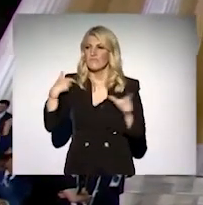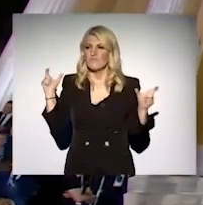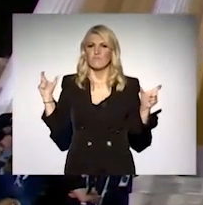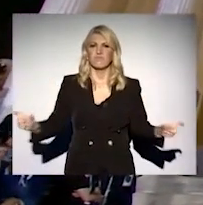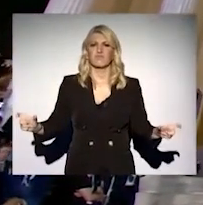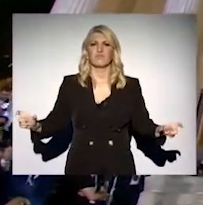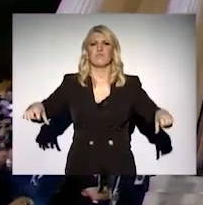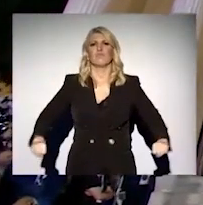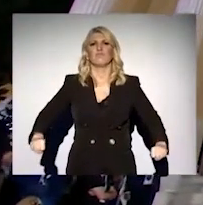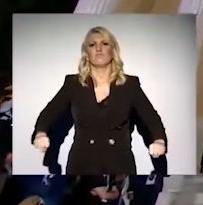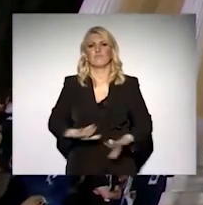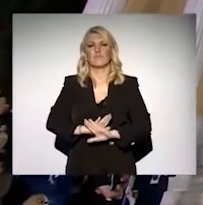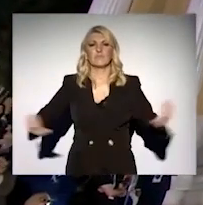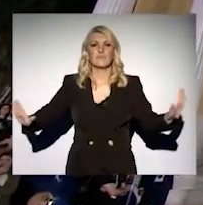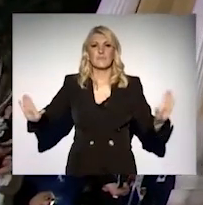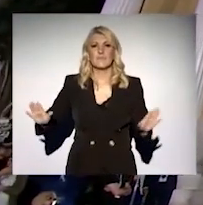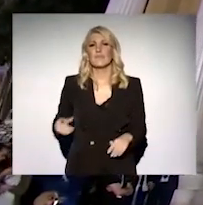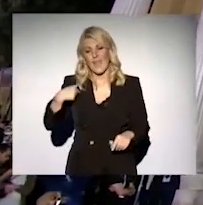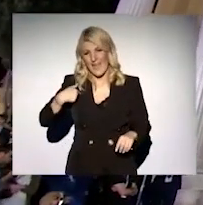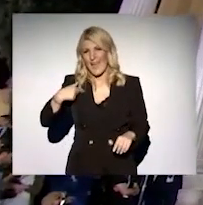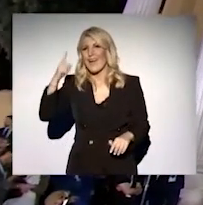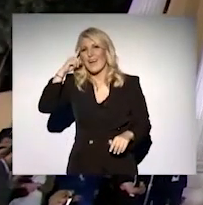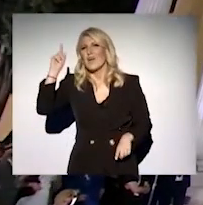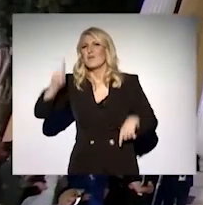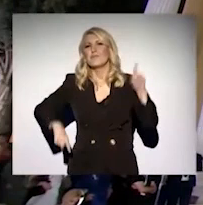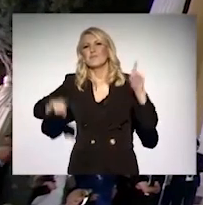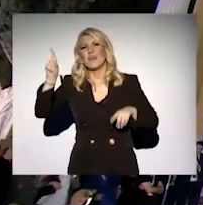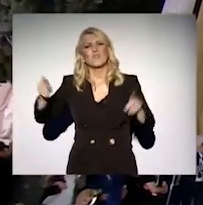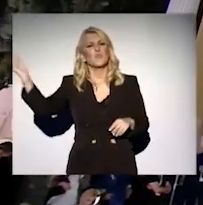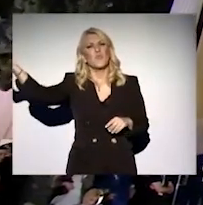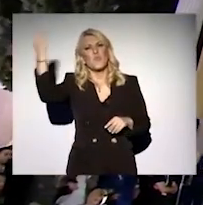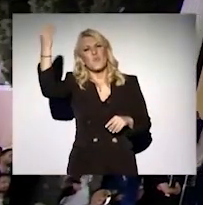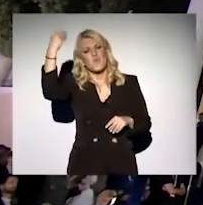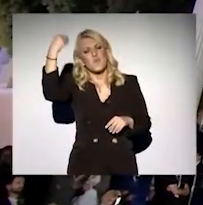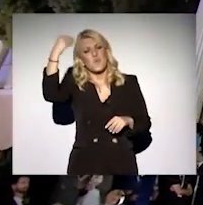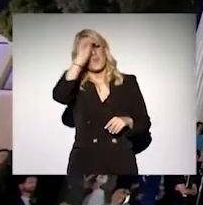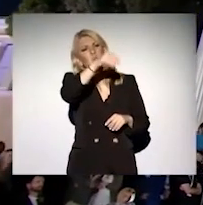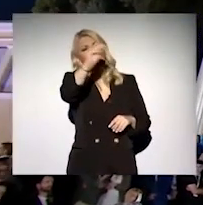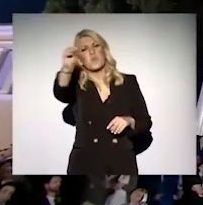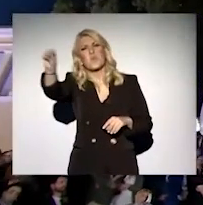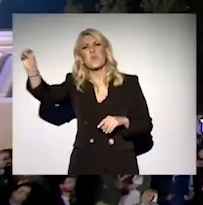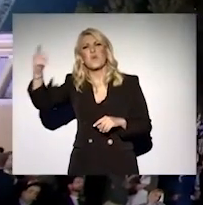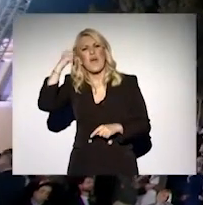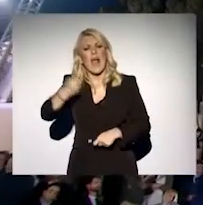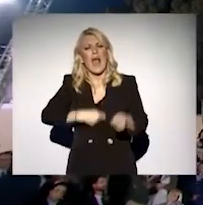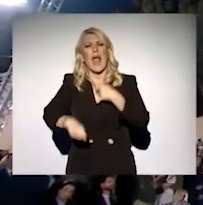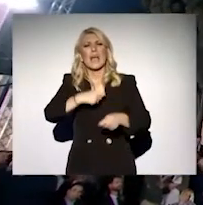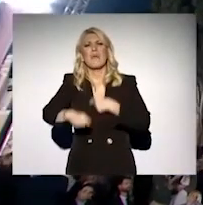αυτά τα οποία έχει πει ο αρχηγός της αξιωματικής αντιπολίτευσης, ο κύριος Κασελάκης. Καλησπέρα